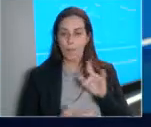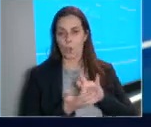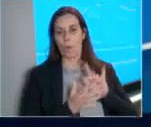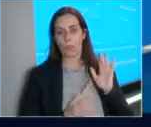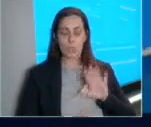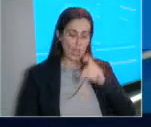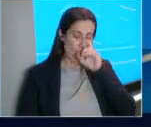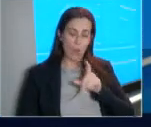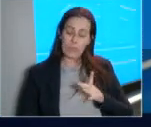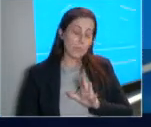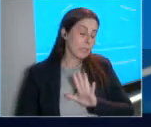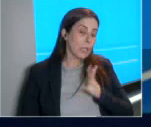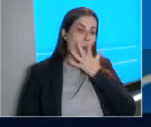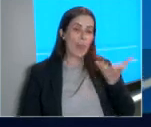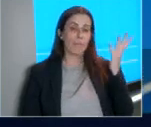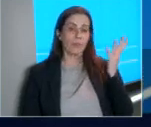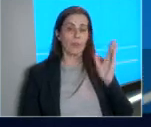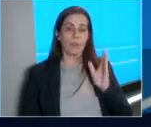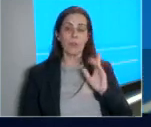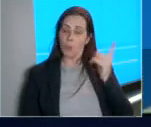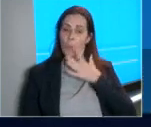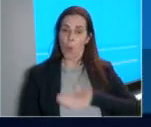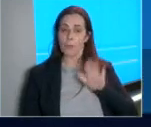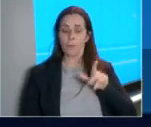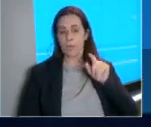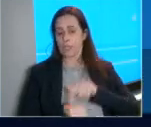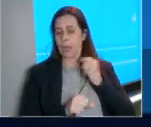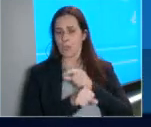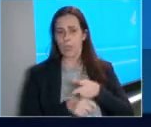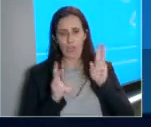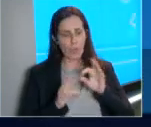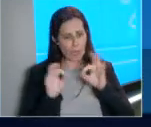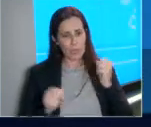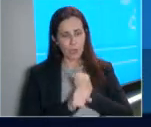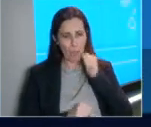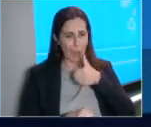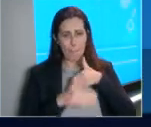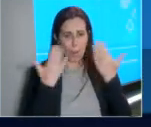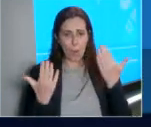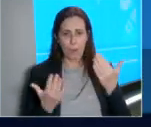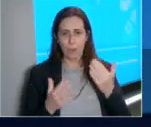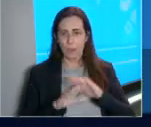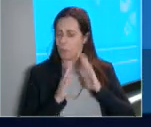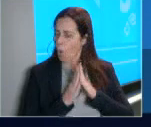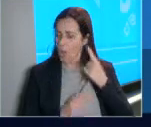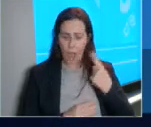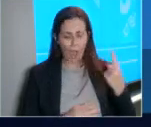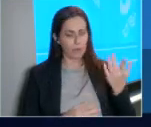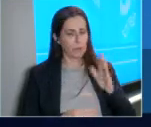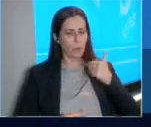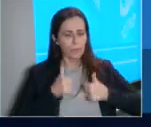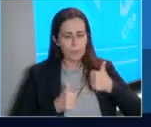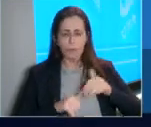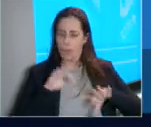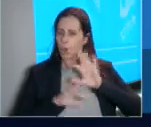הזירות. וזה משהו שגם העם מצפה לו. והגיע הזמן לעשות את זה, אפשר להתחיל לעשות את זה מחר בבוקר על ידי כל מועמד, בכל